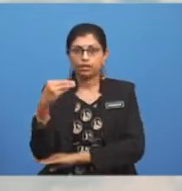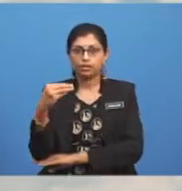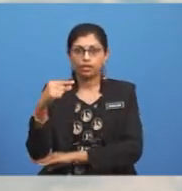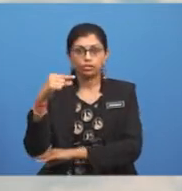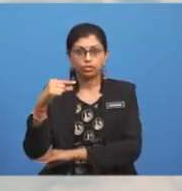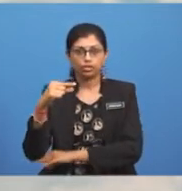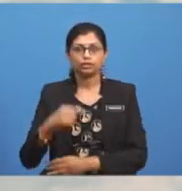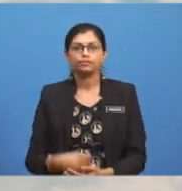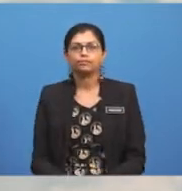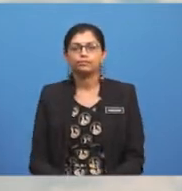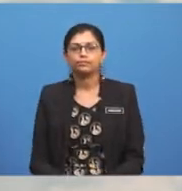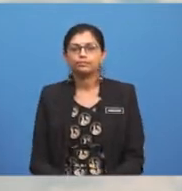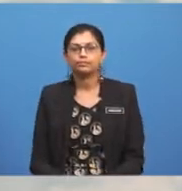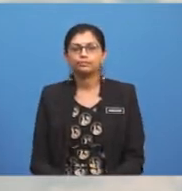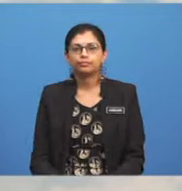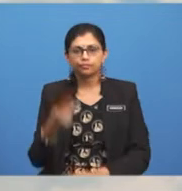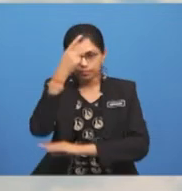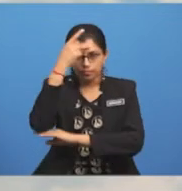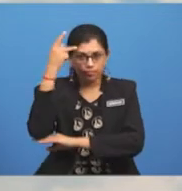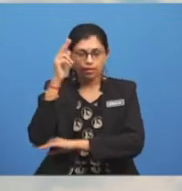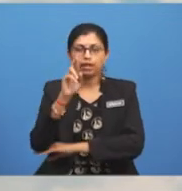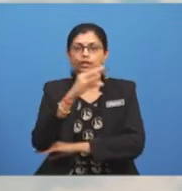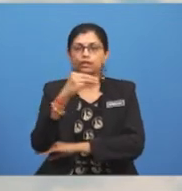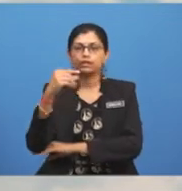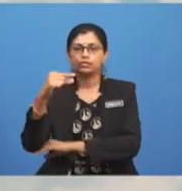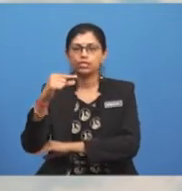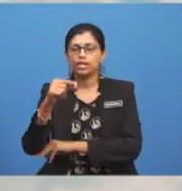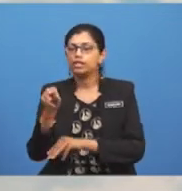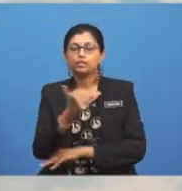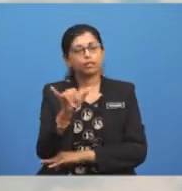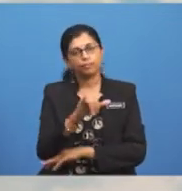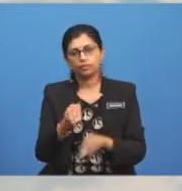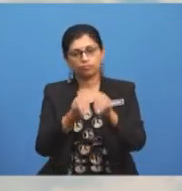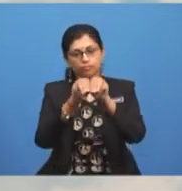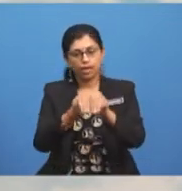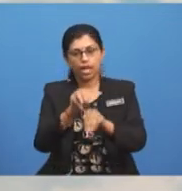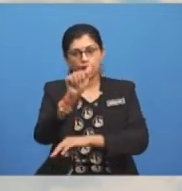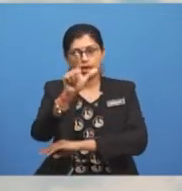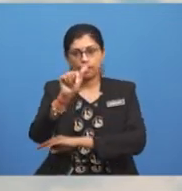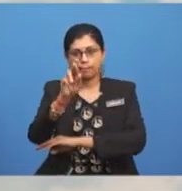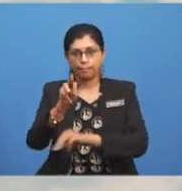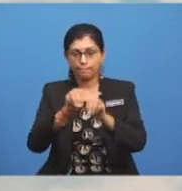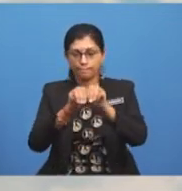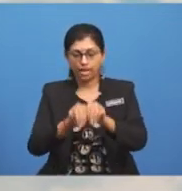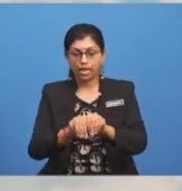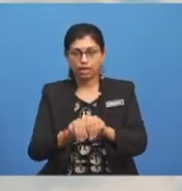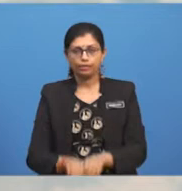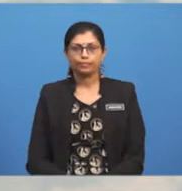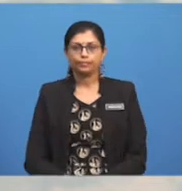6.37 darab 10^7 meter. Nilai pemalar G adalah bersamaan dengan